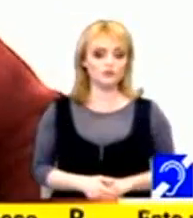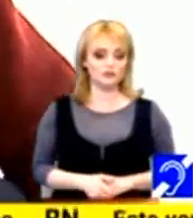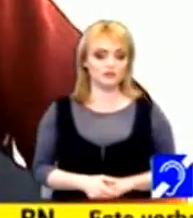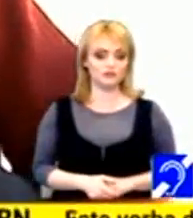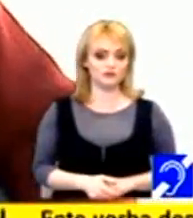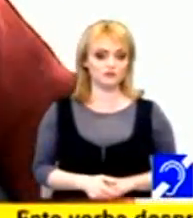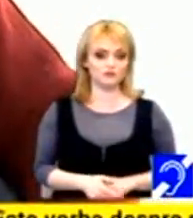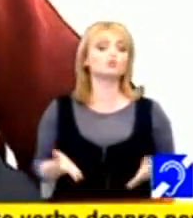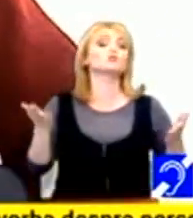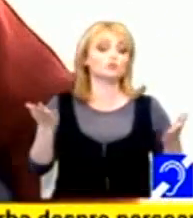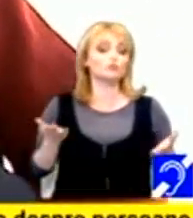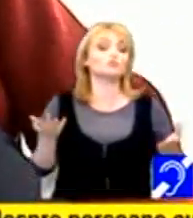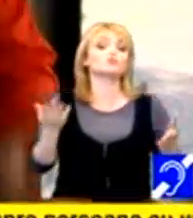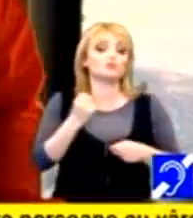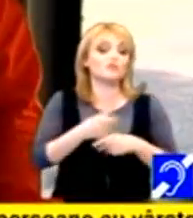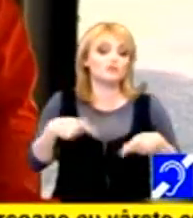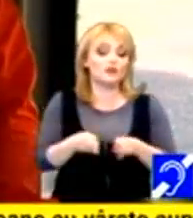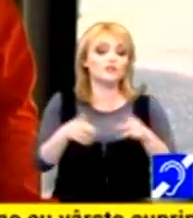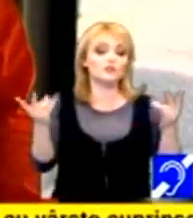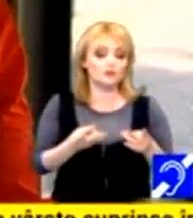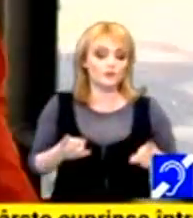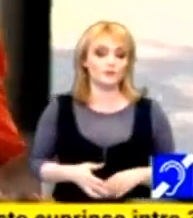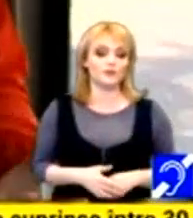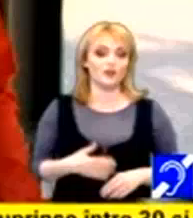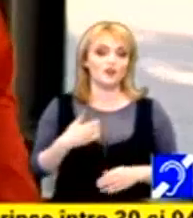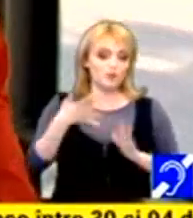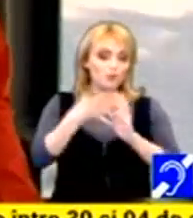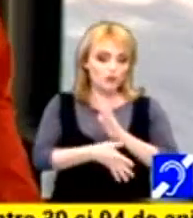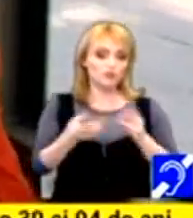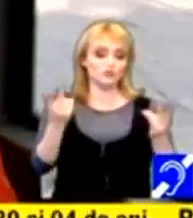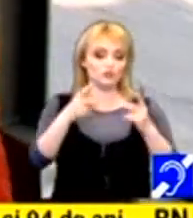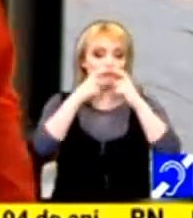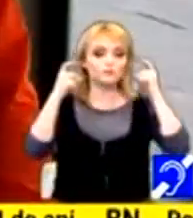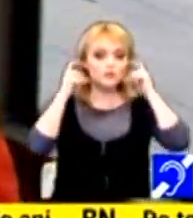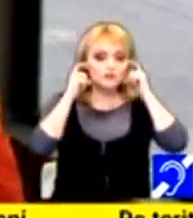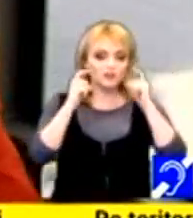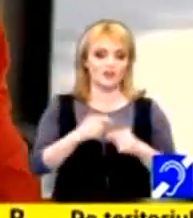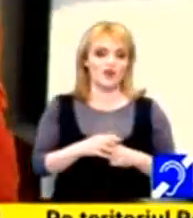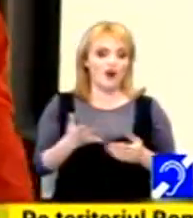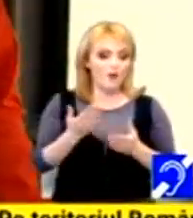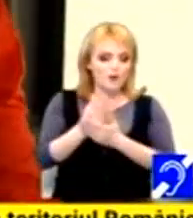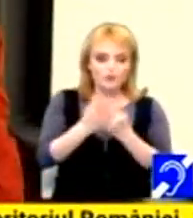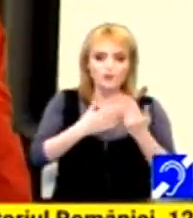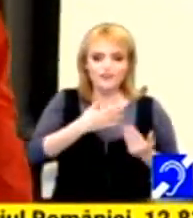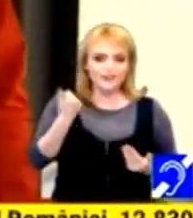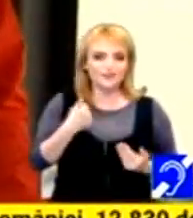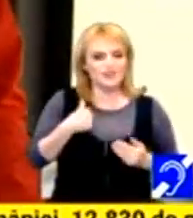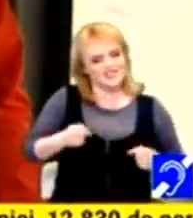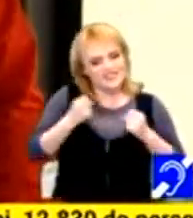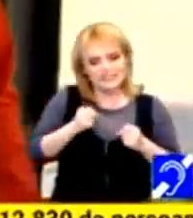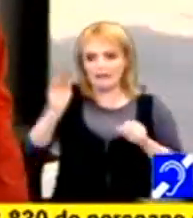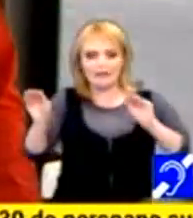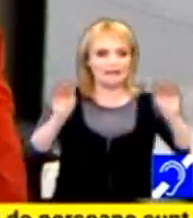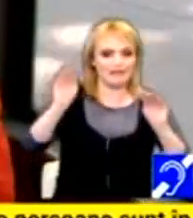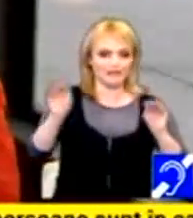funcționăm. Și să facem, așa trebuie. Cel mai prim important mască, pentru că mănoșile, da, important și mănoșile, dar ne sperăm să nu ne atingem de